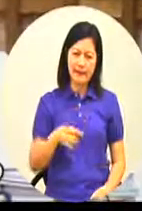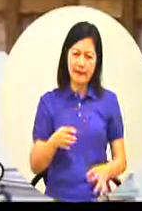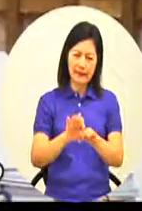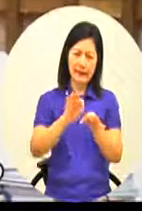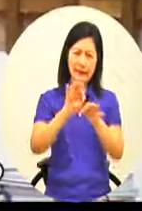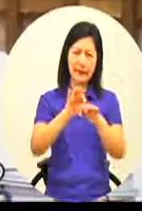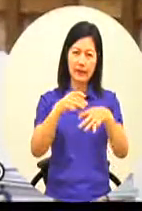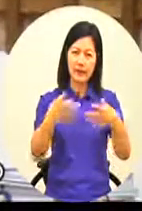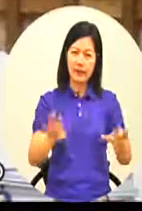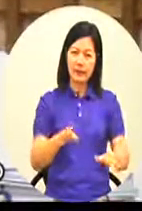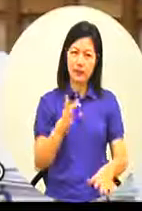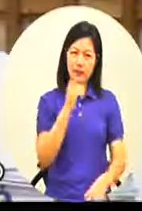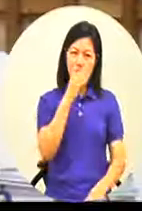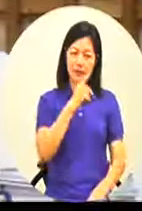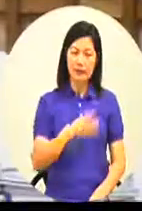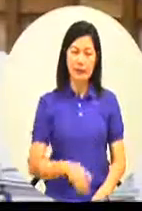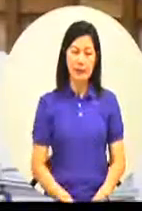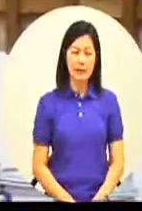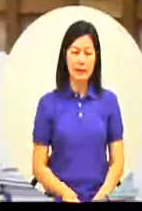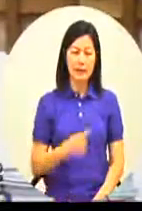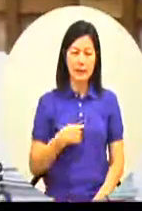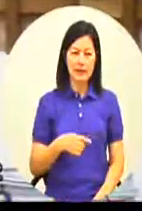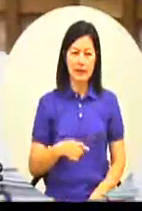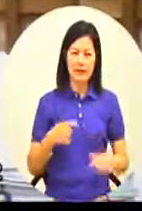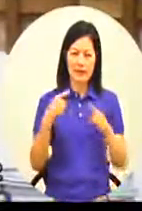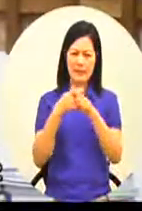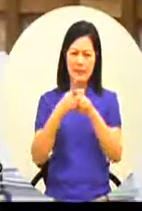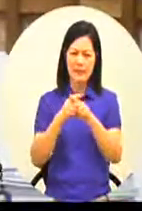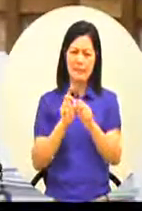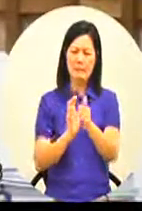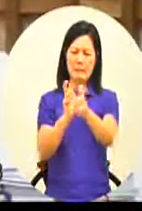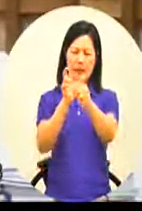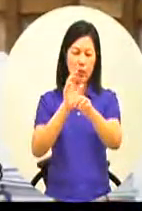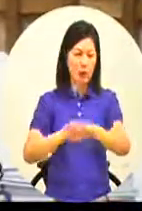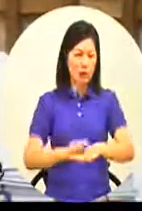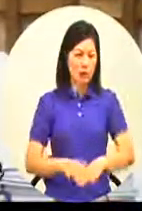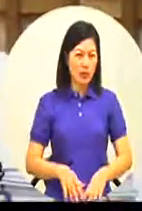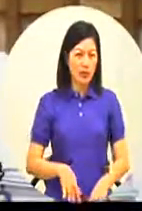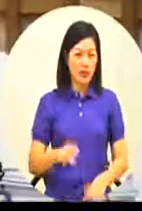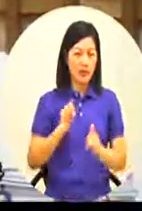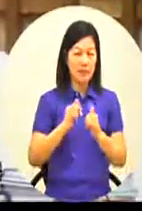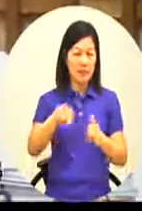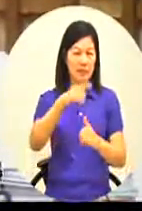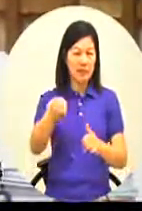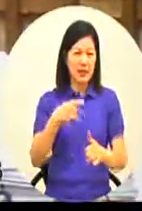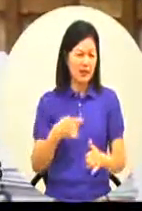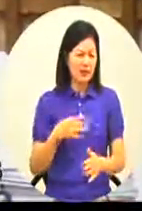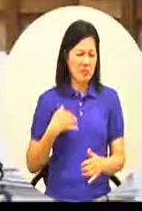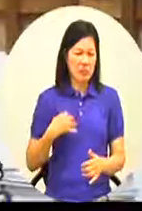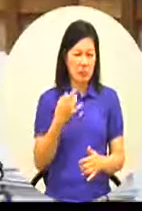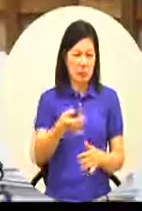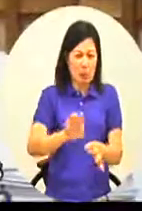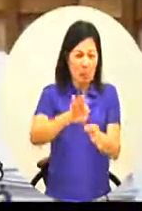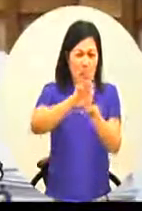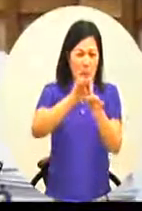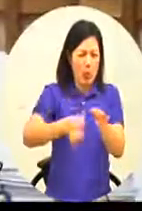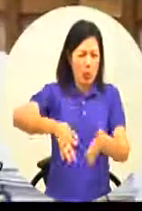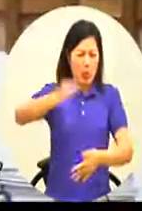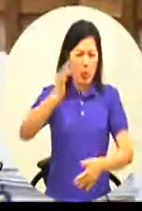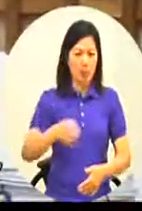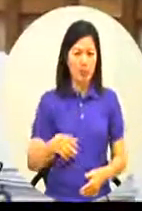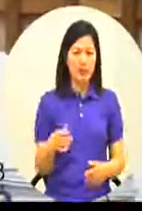啦吼。内到就是用错的啦，因为伊唔知会起遐悬嘛。你应该心理上，咱就这汽油要起